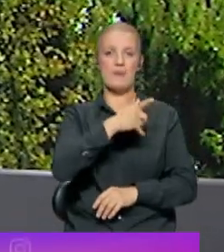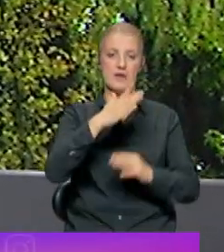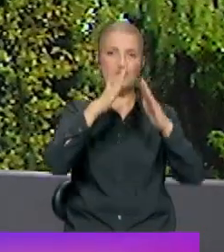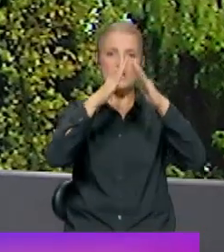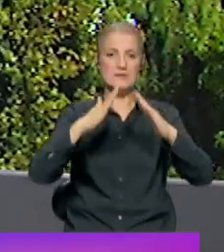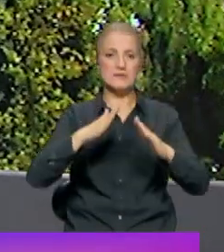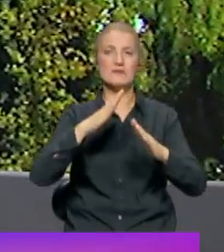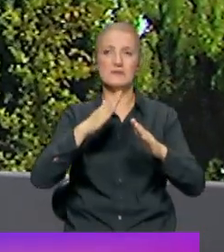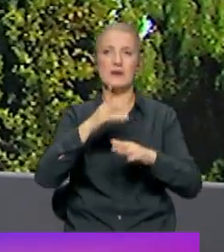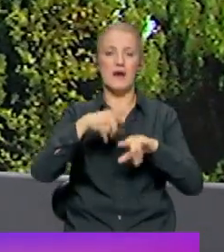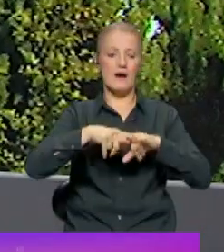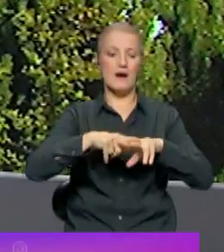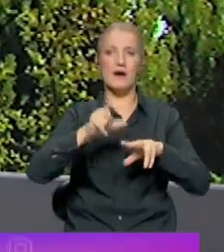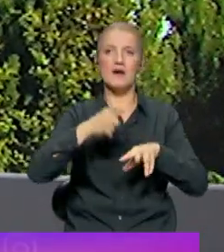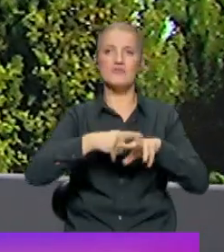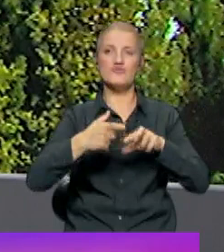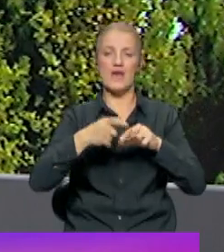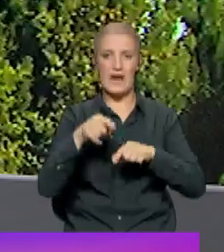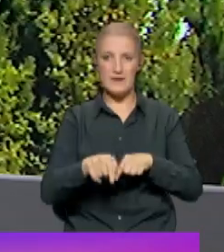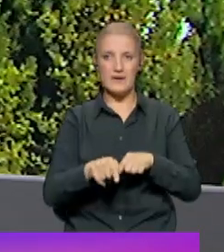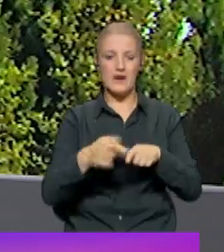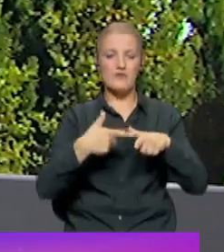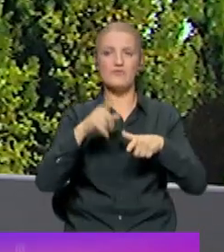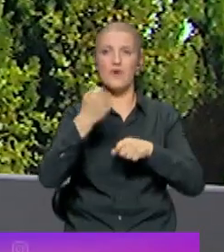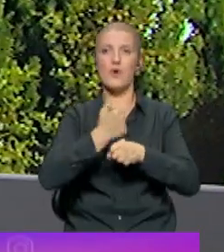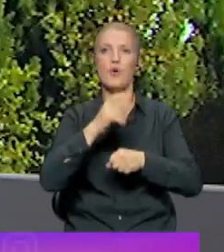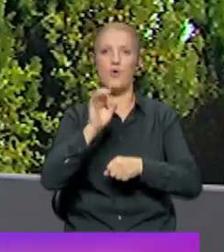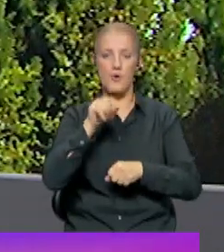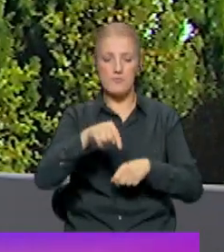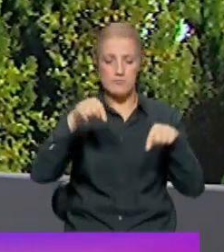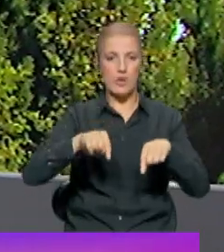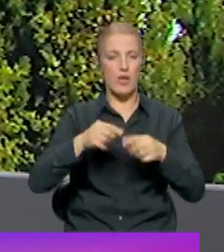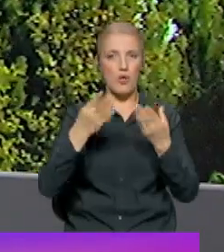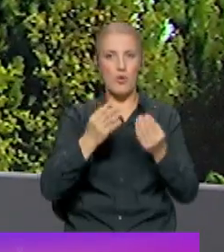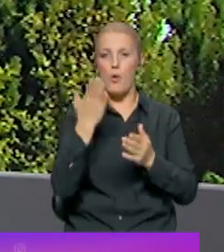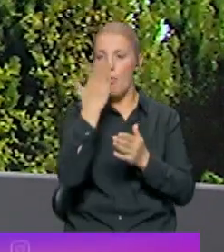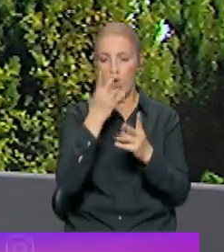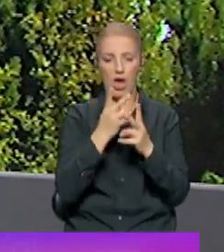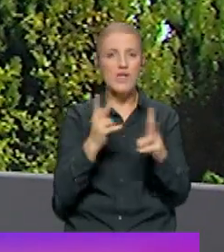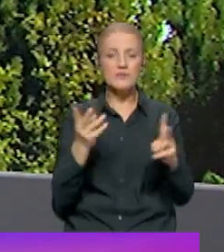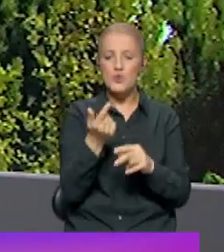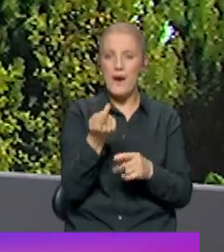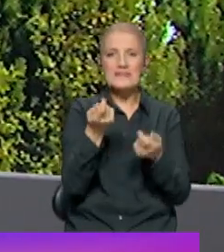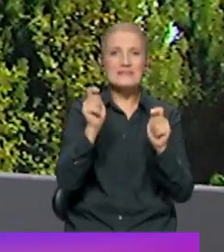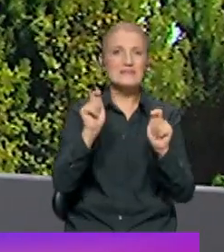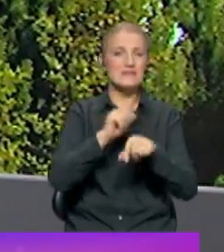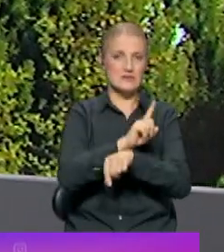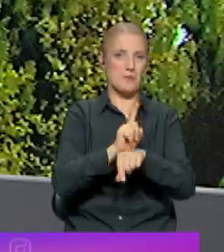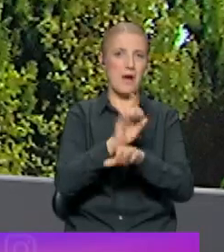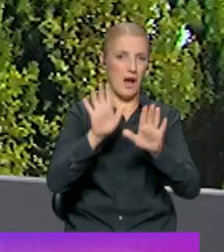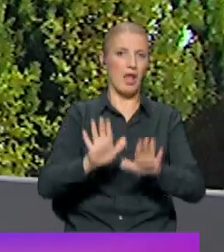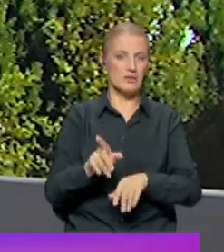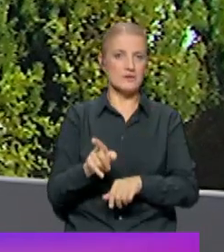altında çalışmaya başlayan Hacer foggo nun Burada olacağını özellikle okulların açılmasına çok az zaman kala çocuklarımızın